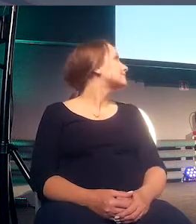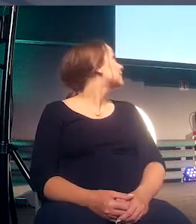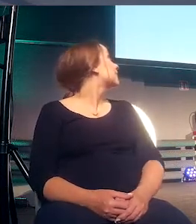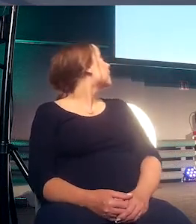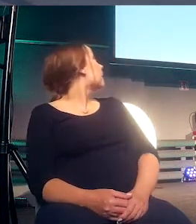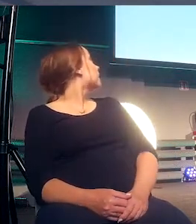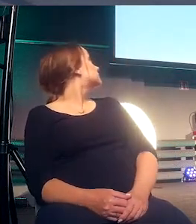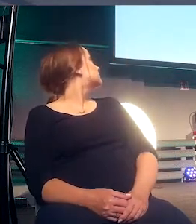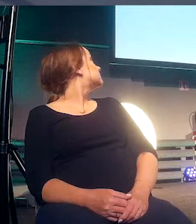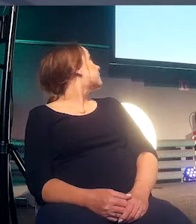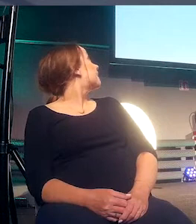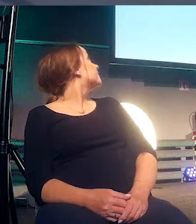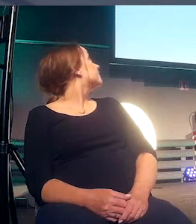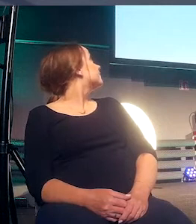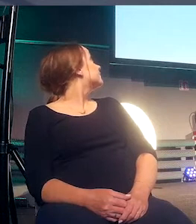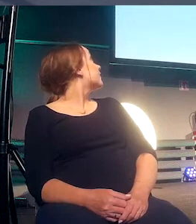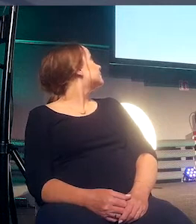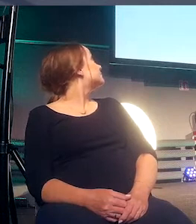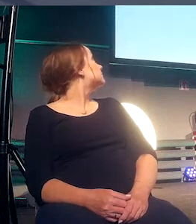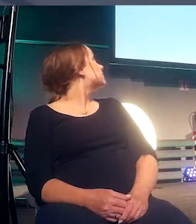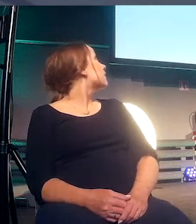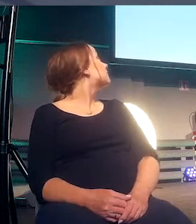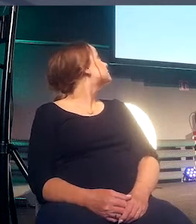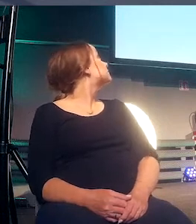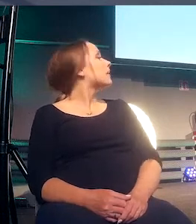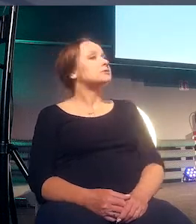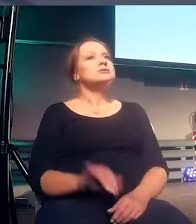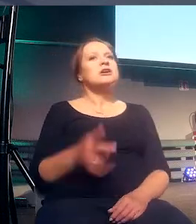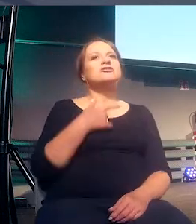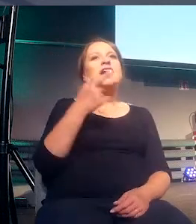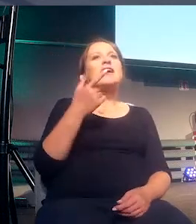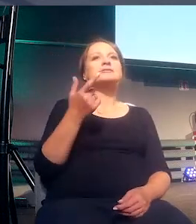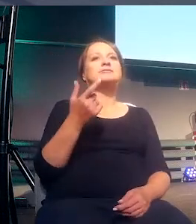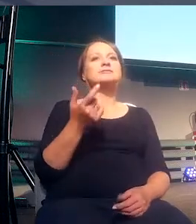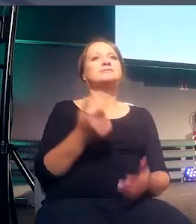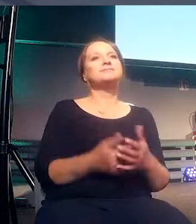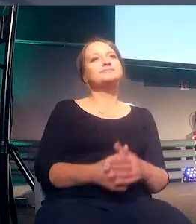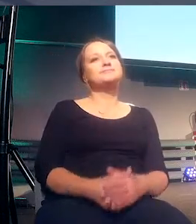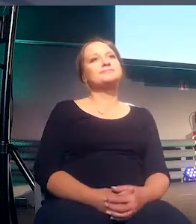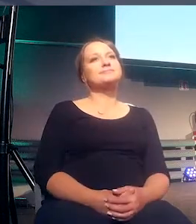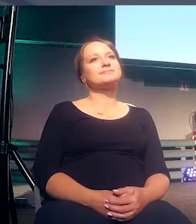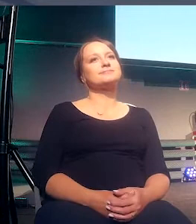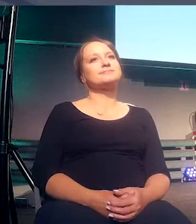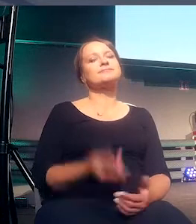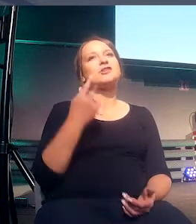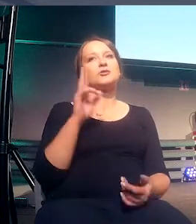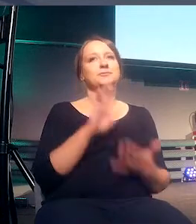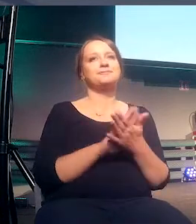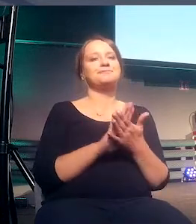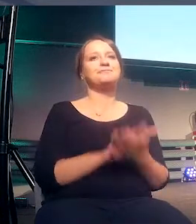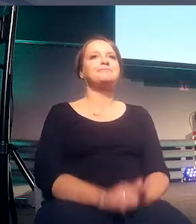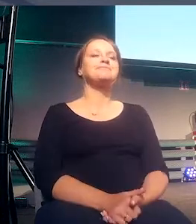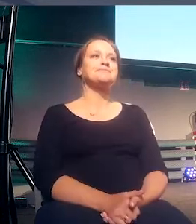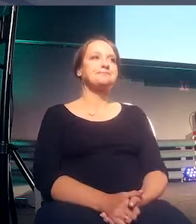wymaganym kompetencją od UX designerów, to nie jest tylko buzzword. Wczucie się w sposób komunikacji